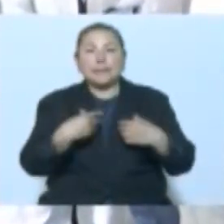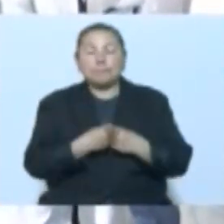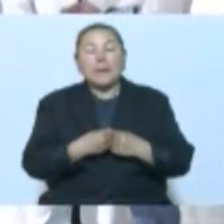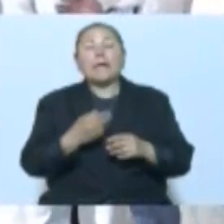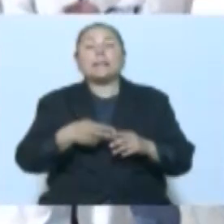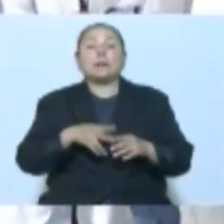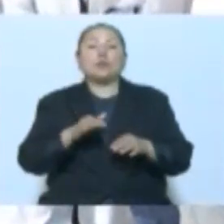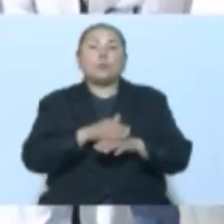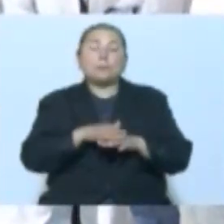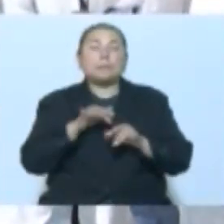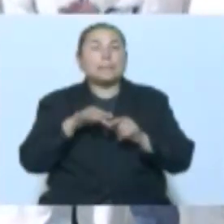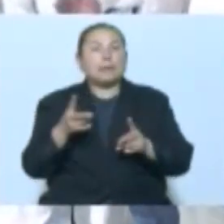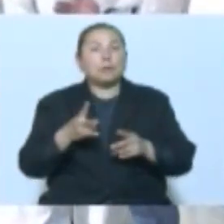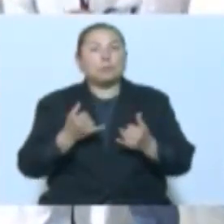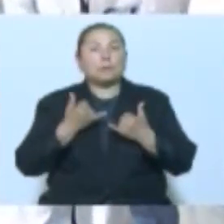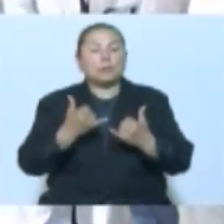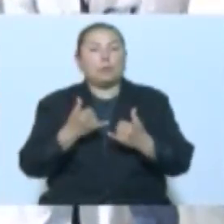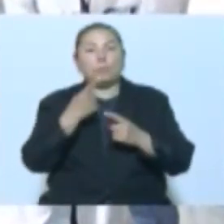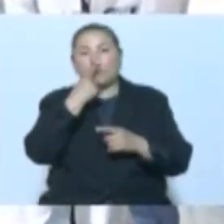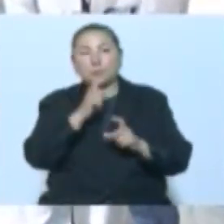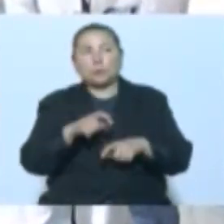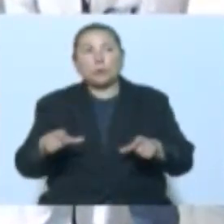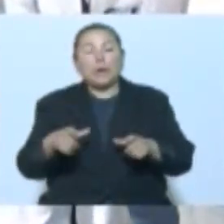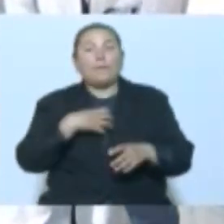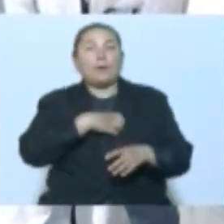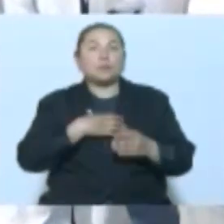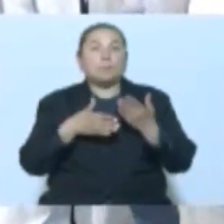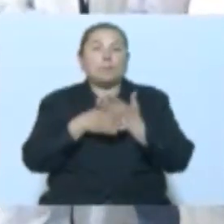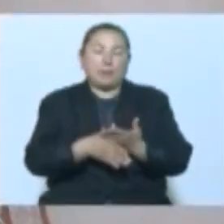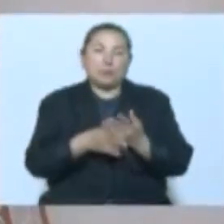принято добрыми делами, проявляя заботу о ближних. Важно